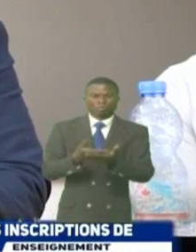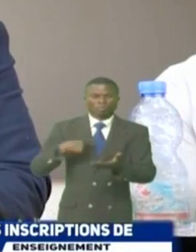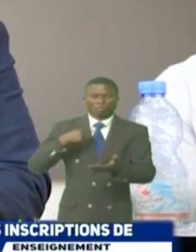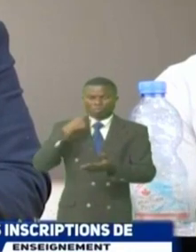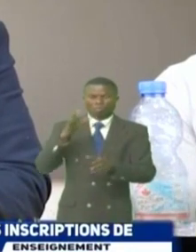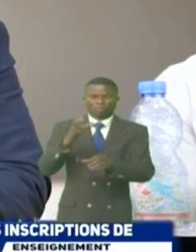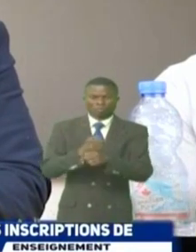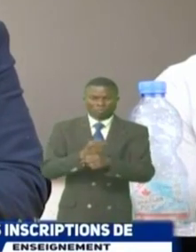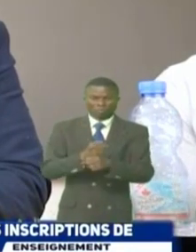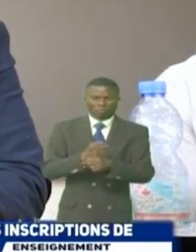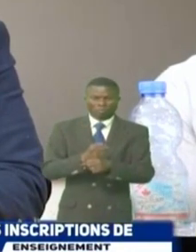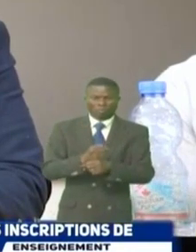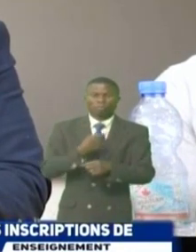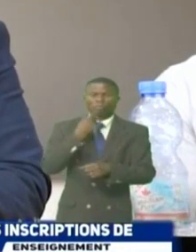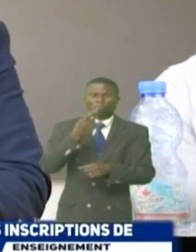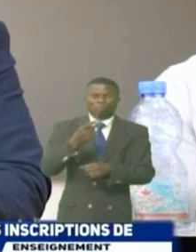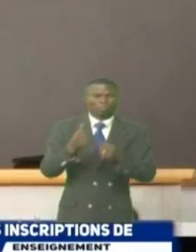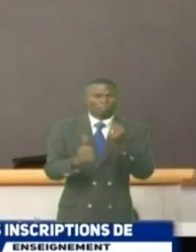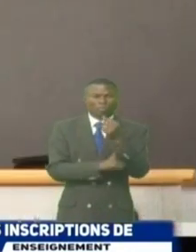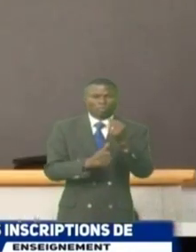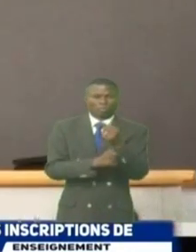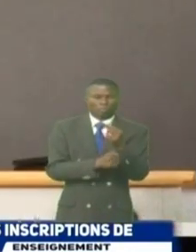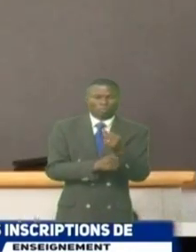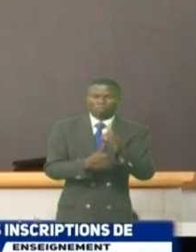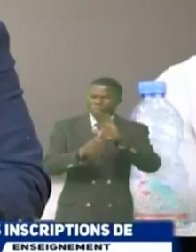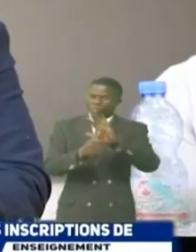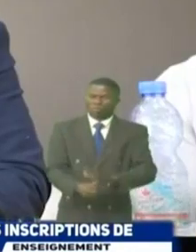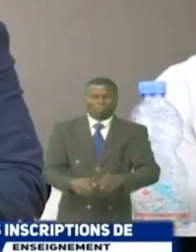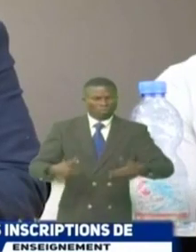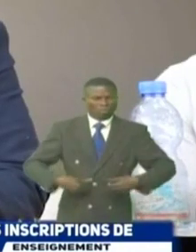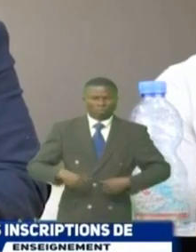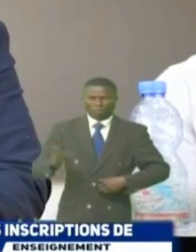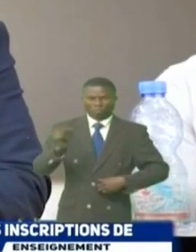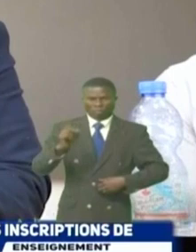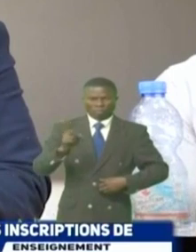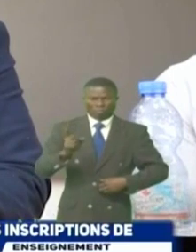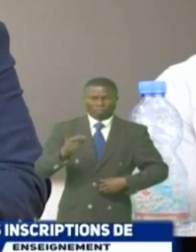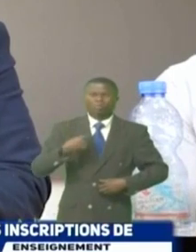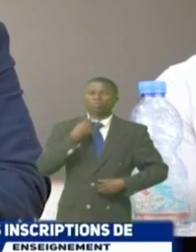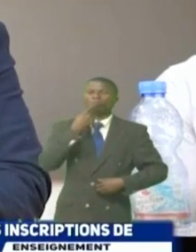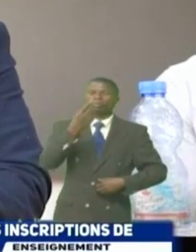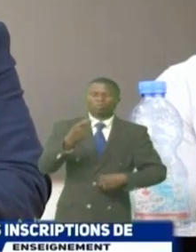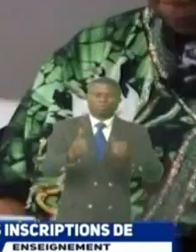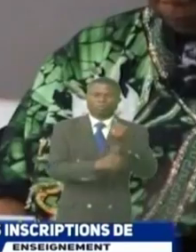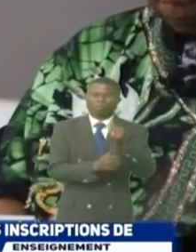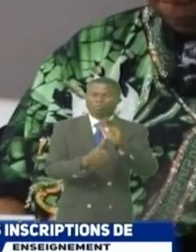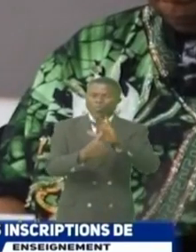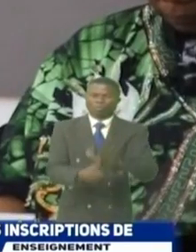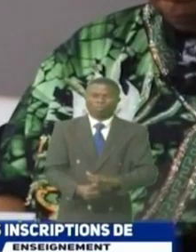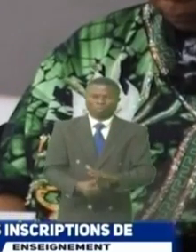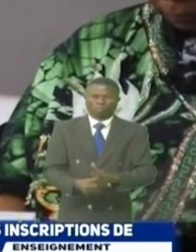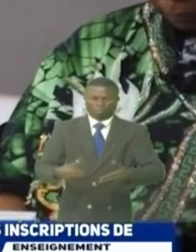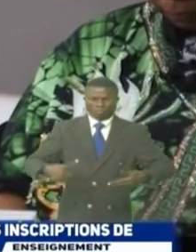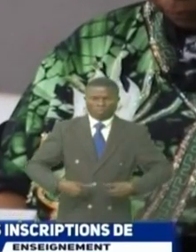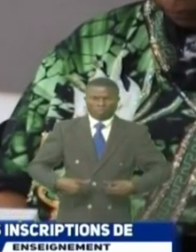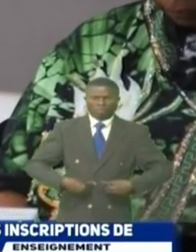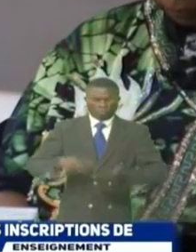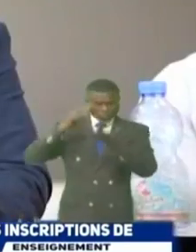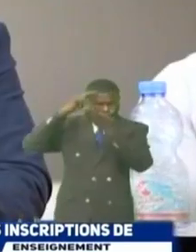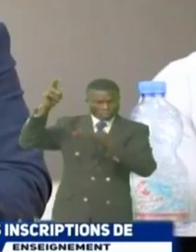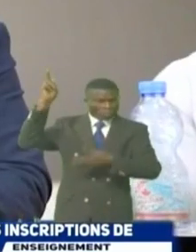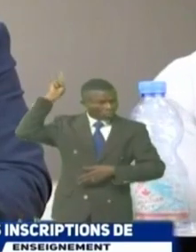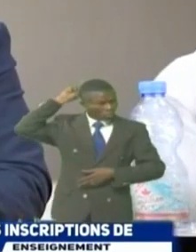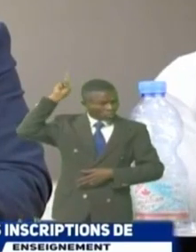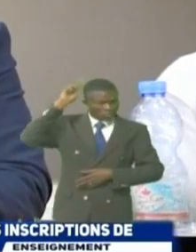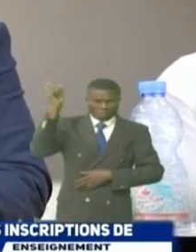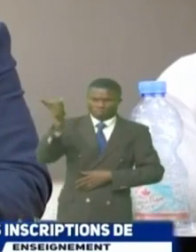paraphrasons l'apôtre Paul qui disait que personne ne méprise ta jeunesse. Ainsi, j'ai dit que personne ne méprise la jeunesse de l'université de